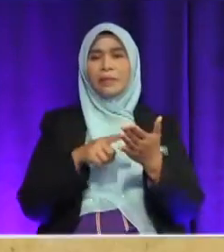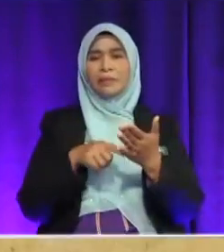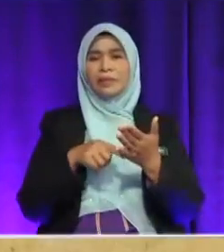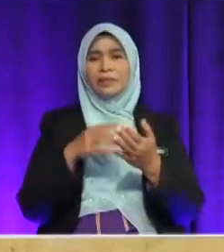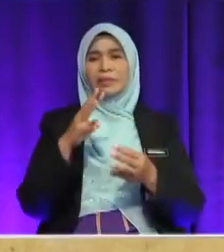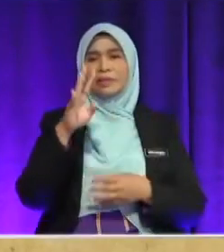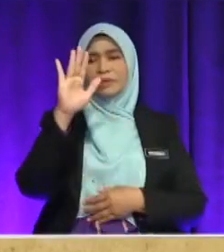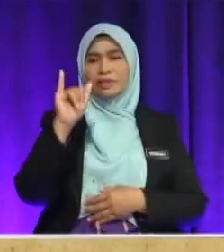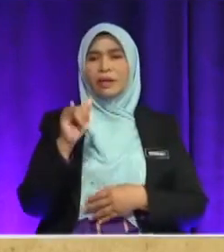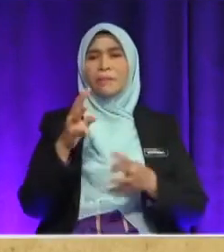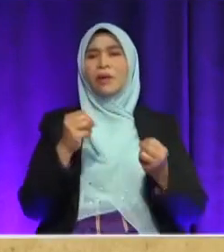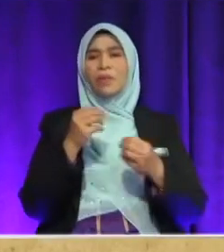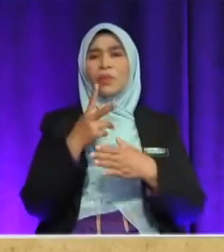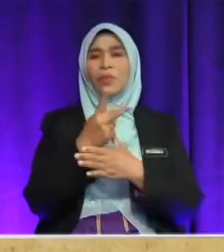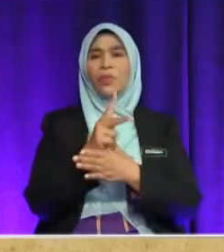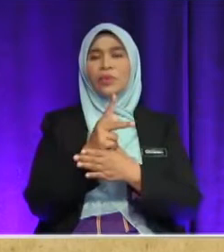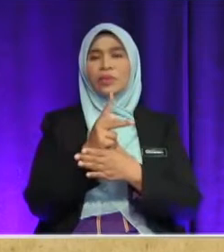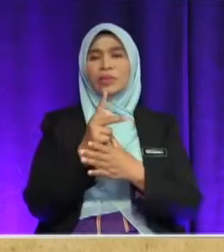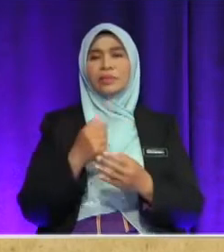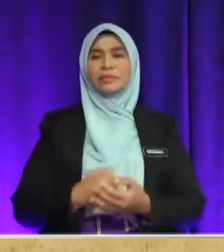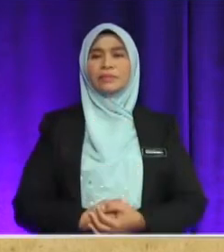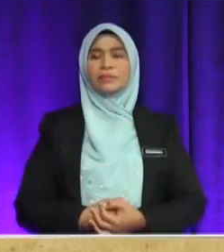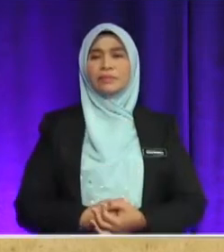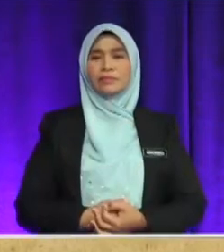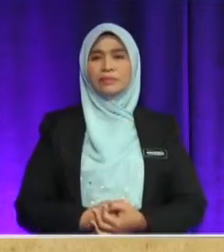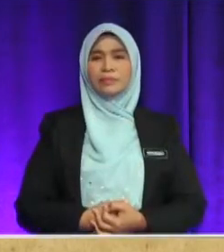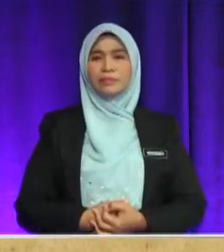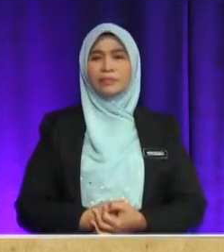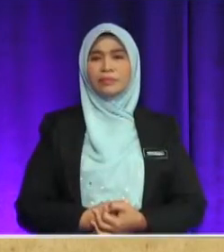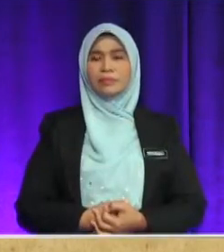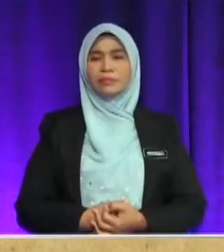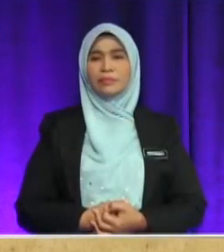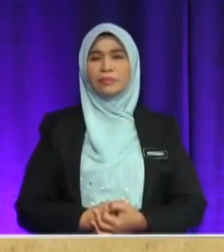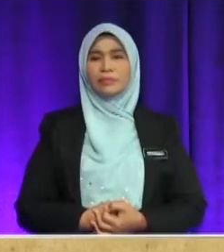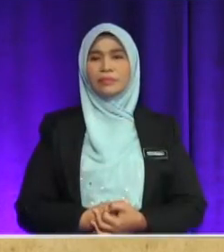tentang Salahuddin al-ayyubi Boleh silahkan